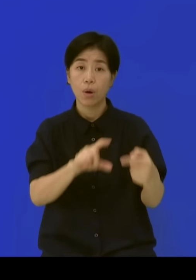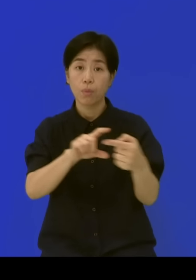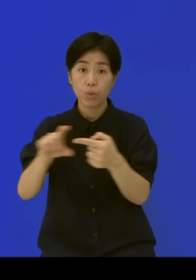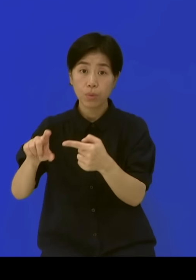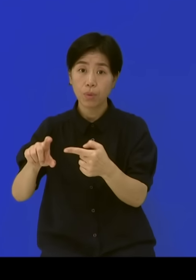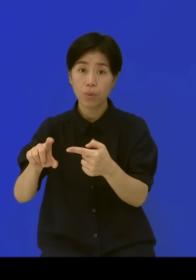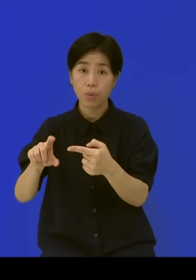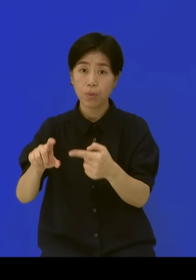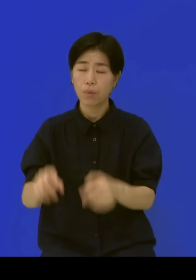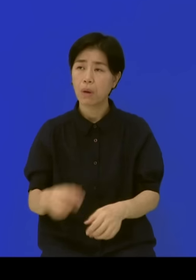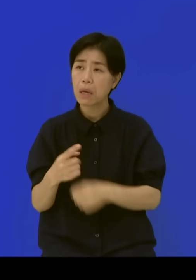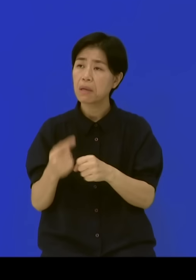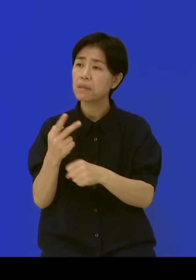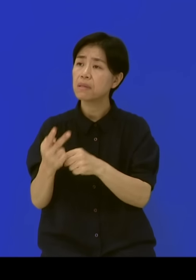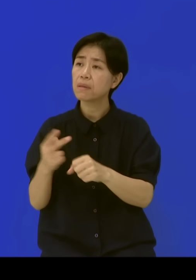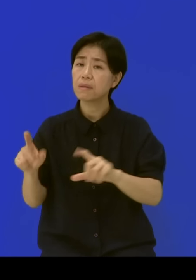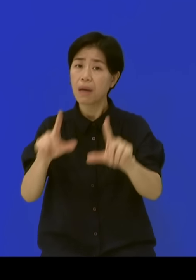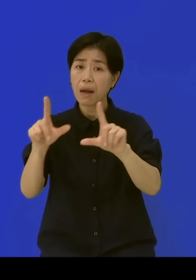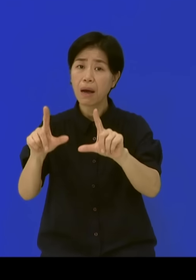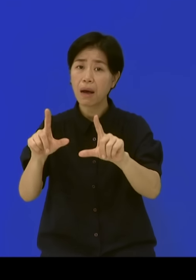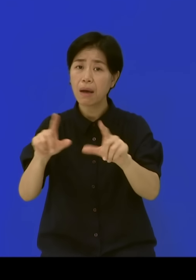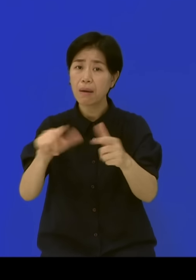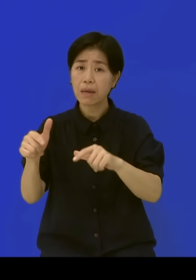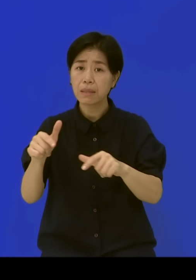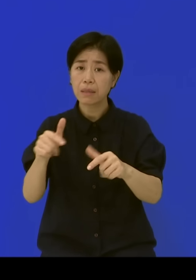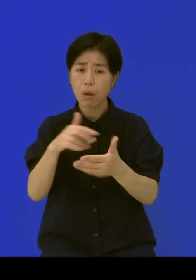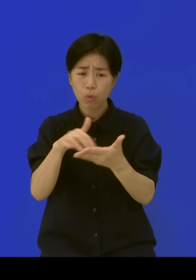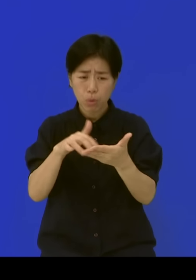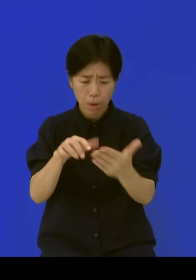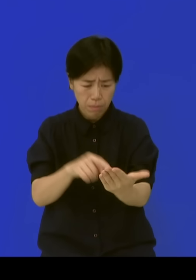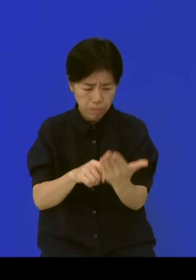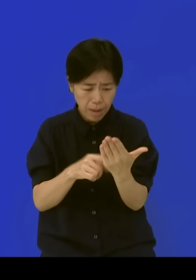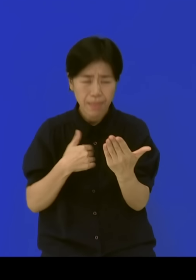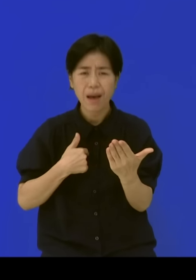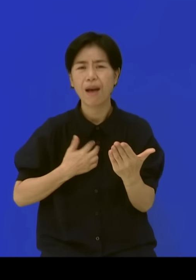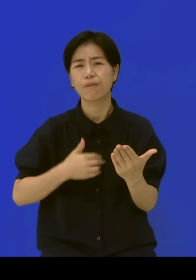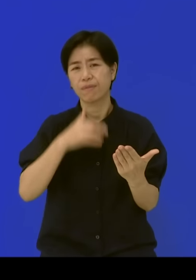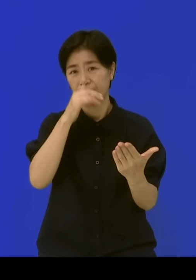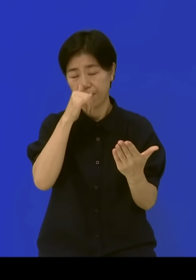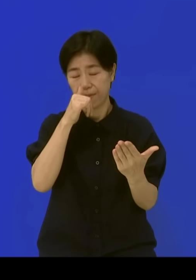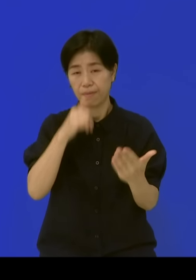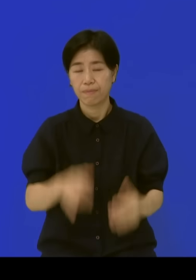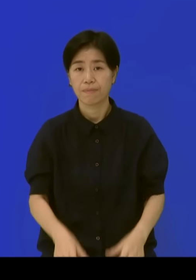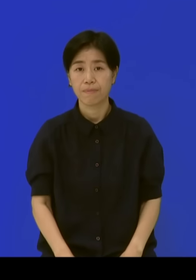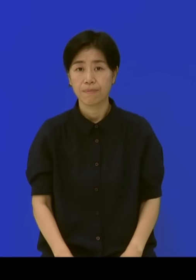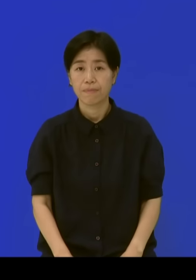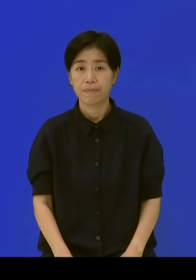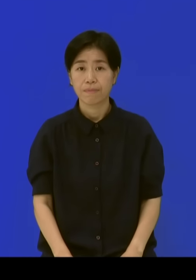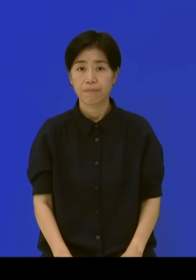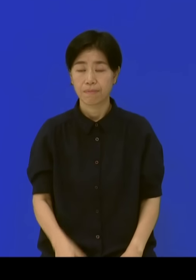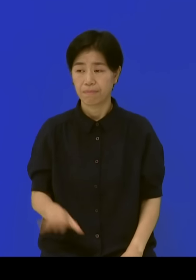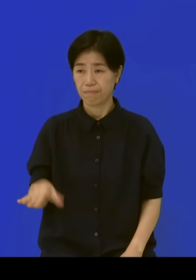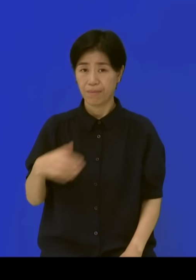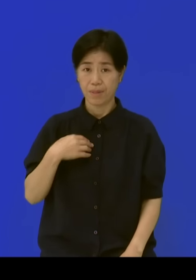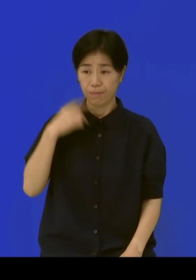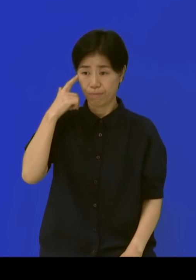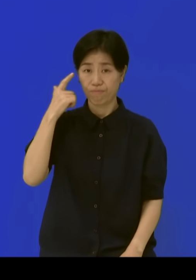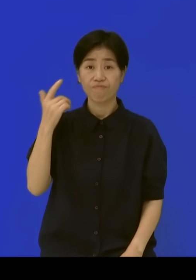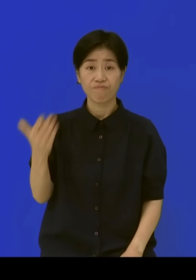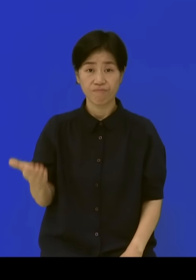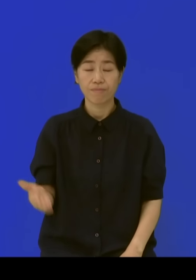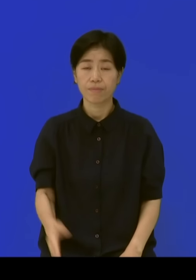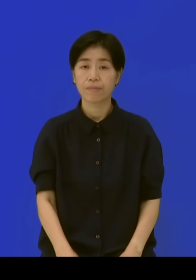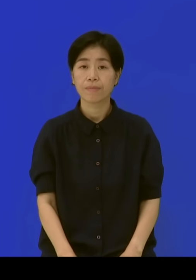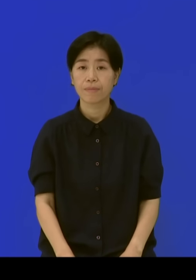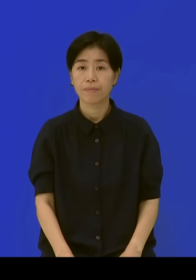나와 있으니까요. 저는 네. 알잖아요. 네. 그래서 아버지께서 진단이 딱 나온 순간에 제가 아버지께 여쭤봤어요. 예.